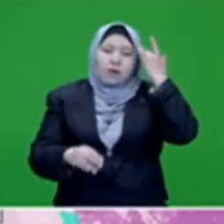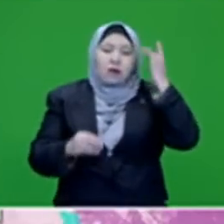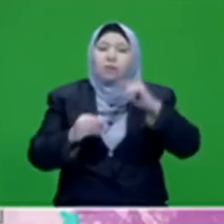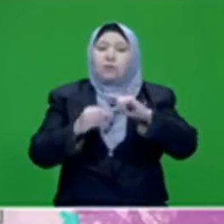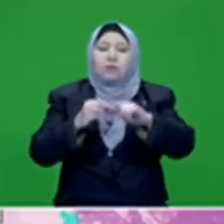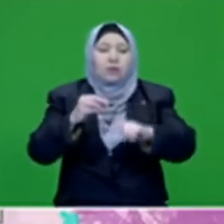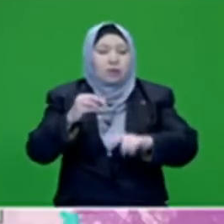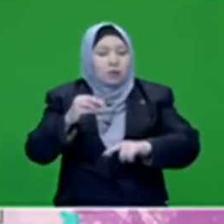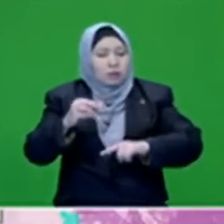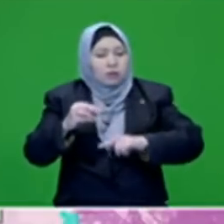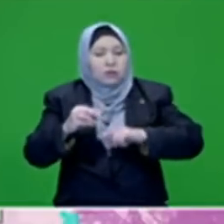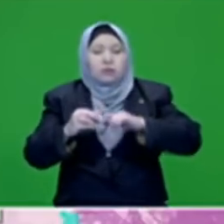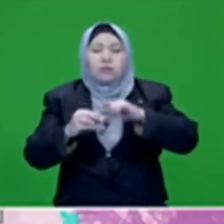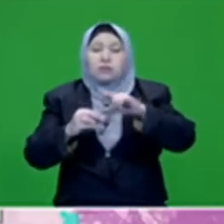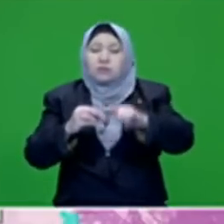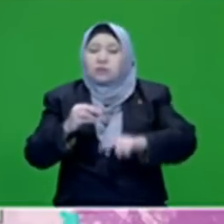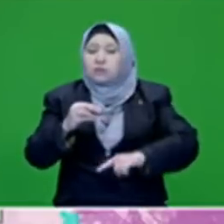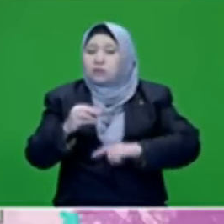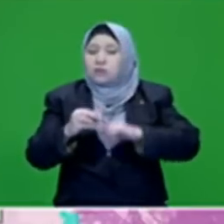الناس لا